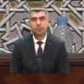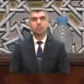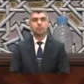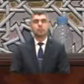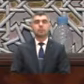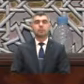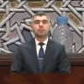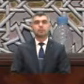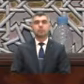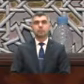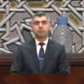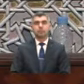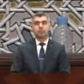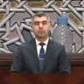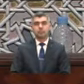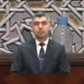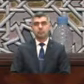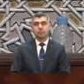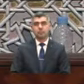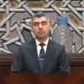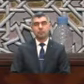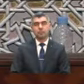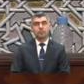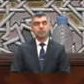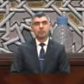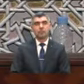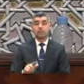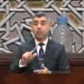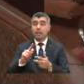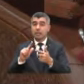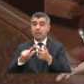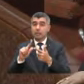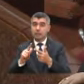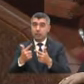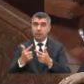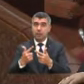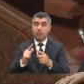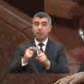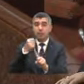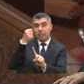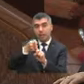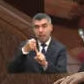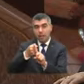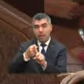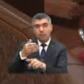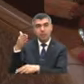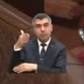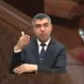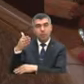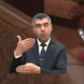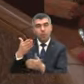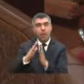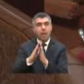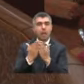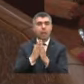صافي تفضلوا غادي يحسبوا لك الوقت ديالك، تفضلوا. المسألة الثانية فيما يتعلق بالإصلاح القنصلي في علاقته